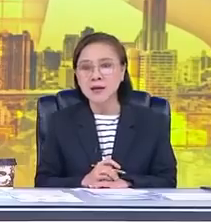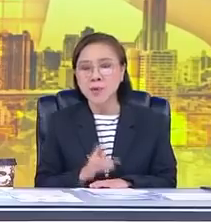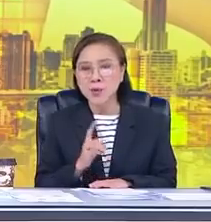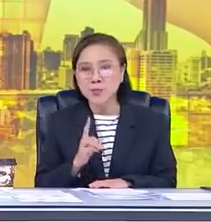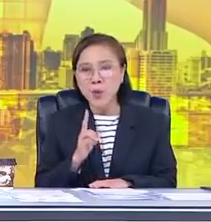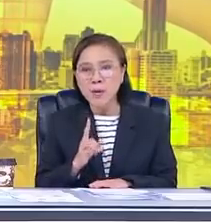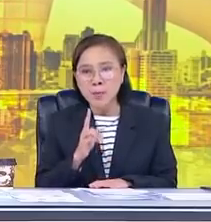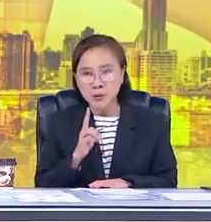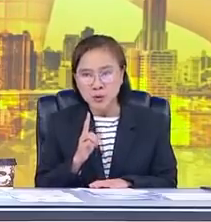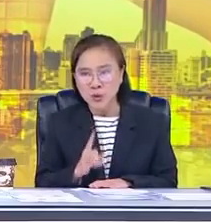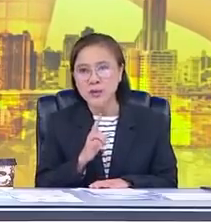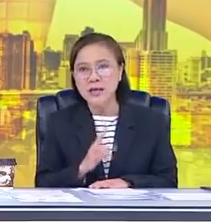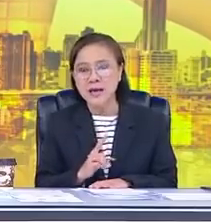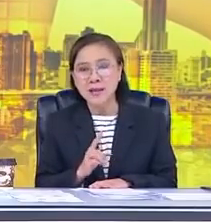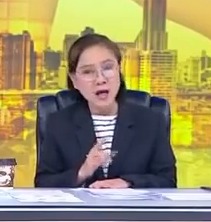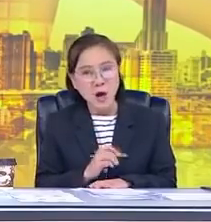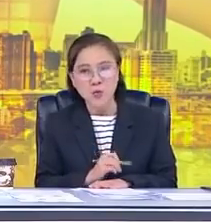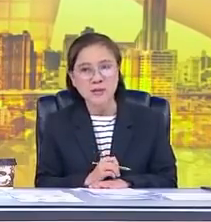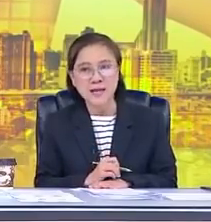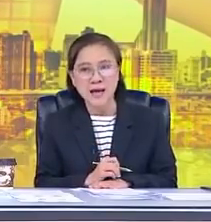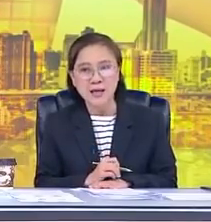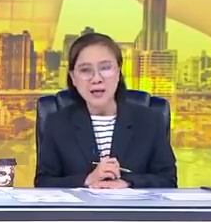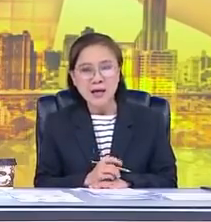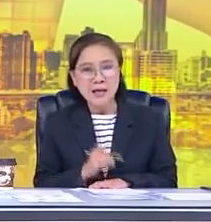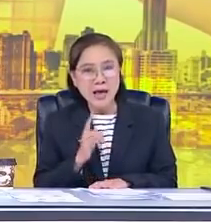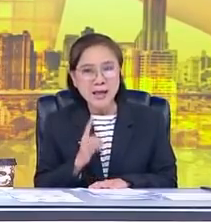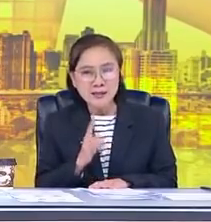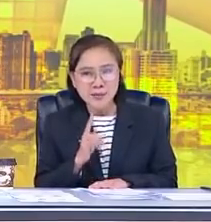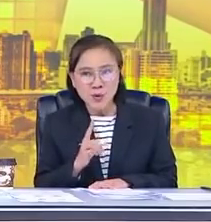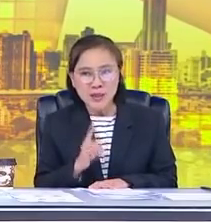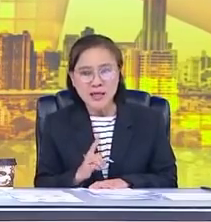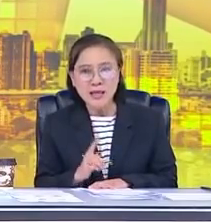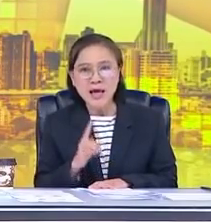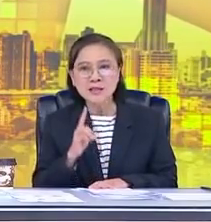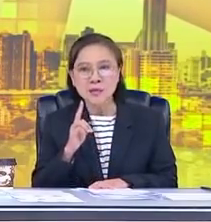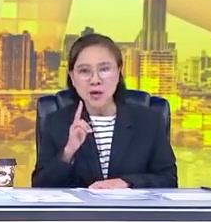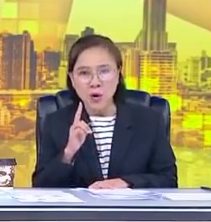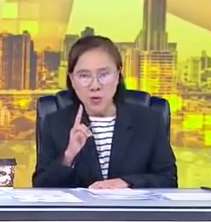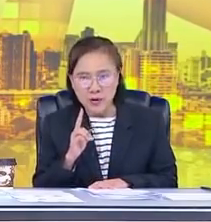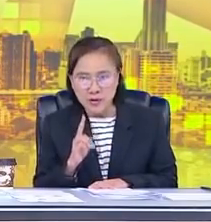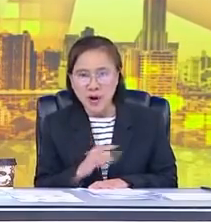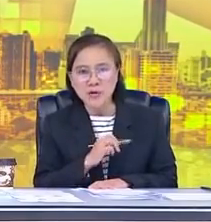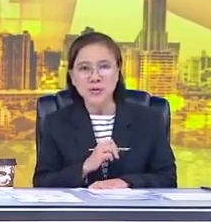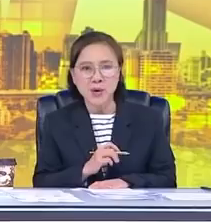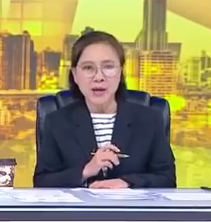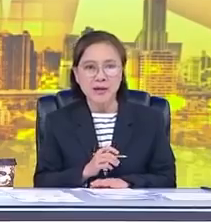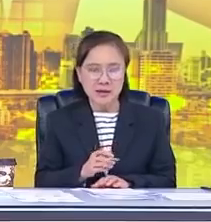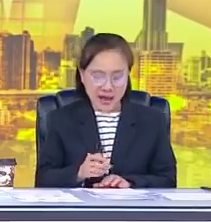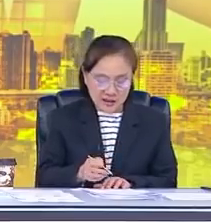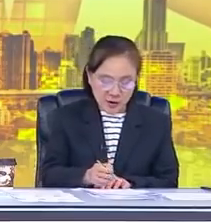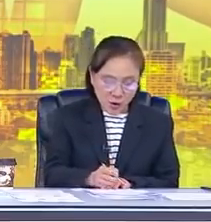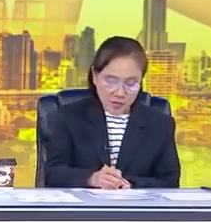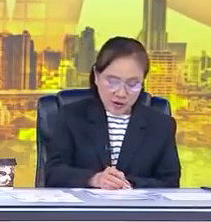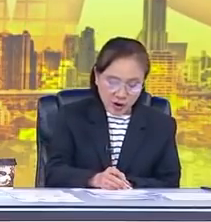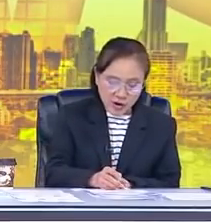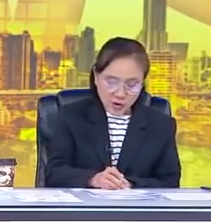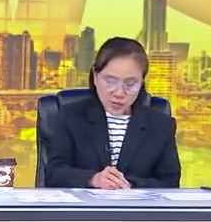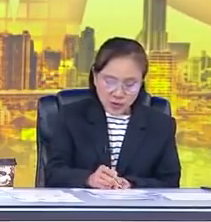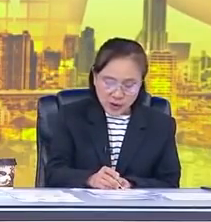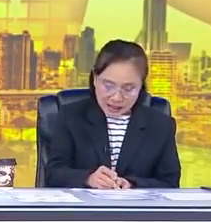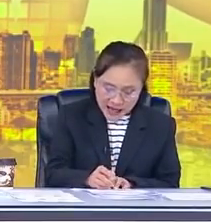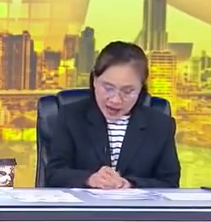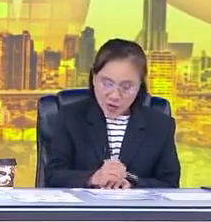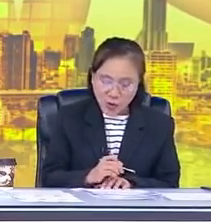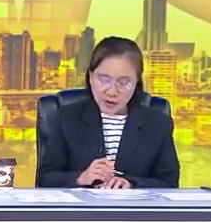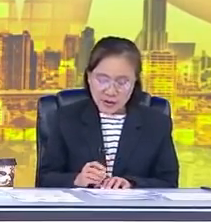97รายที่พบว่าผลตรวจเนี่ยน่ากังวลใจและในจำนวนนี้น่าจะมีโอมิครอนด้วยน่าจะมีโอมิครอนร